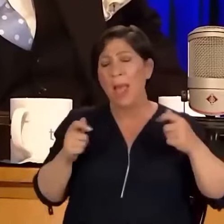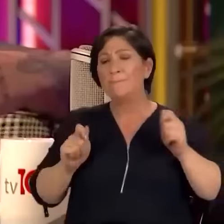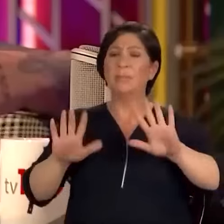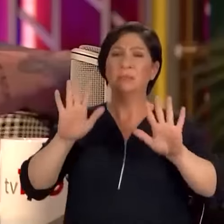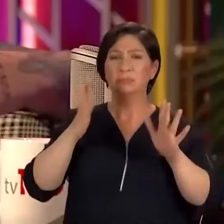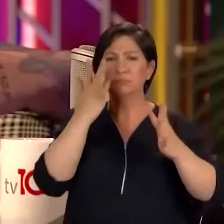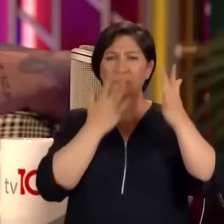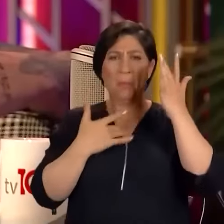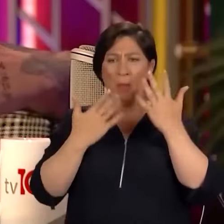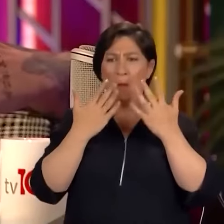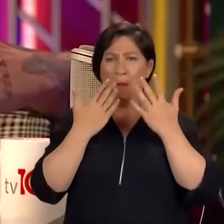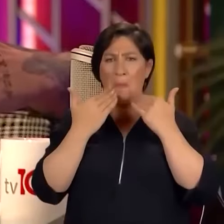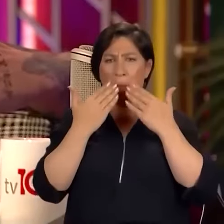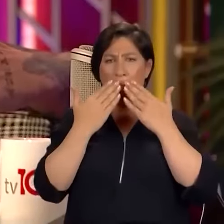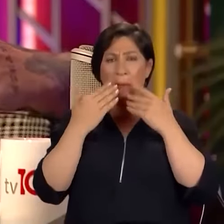yapmadığımı getirdi.